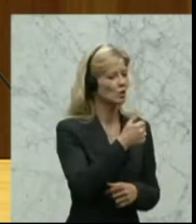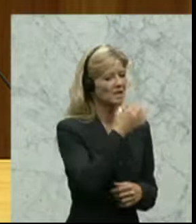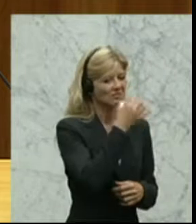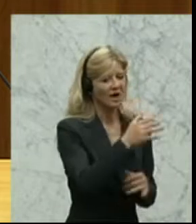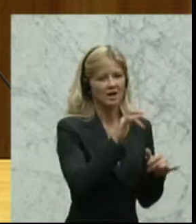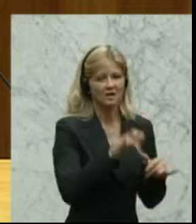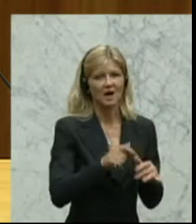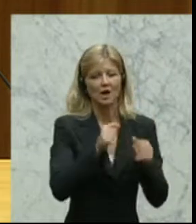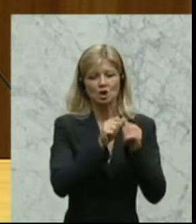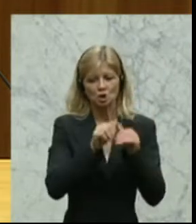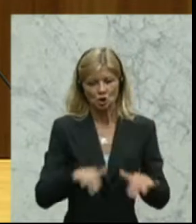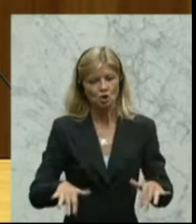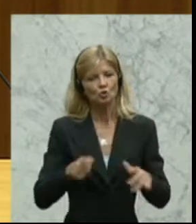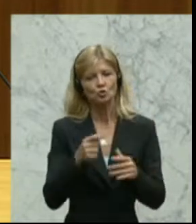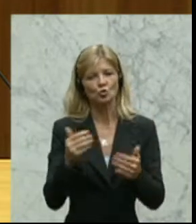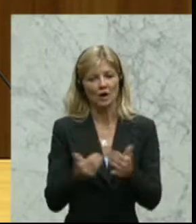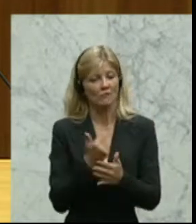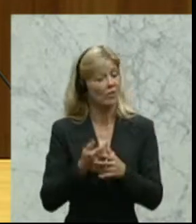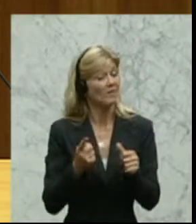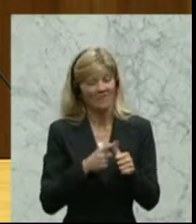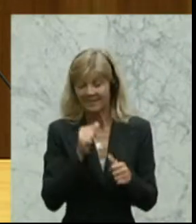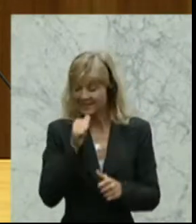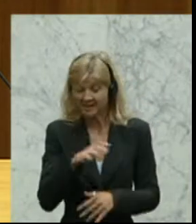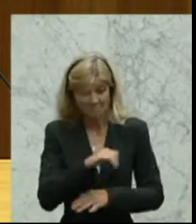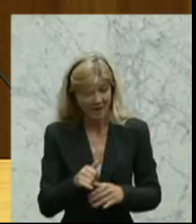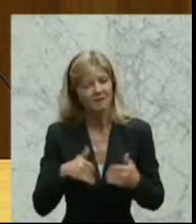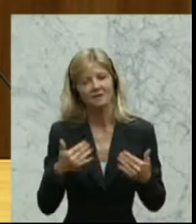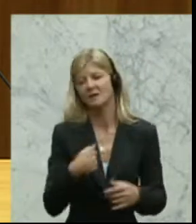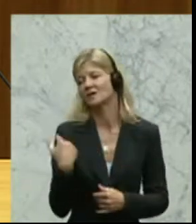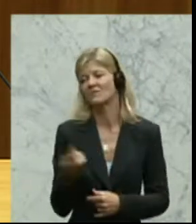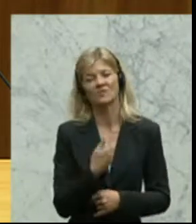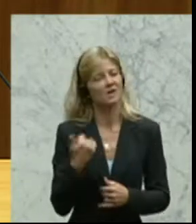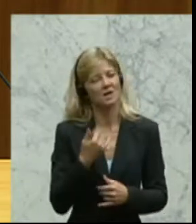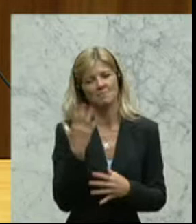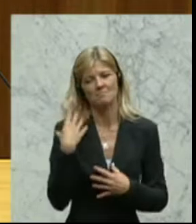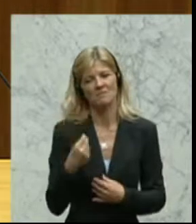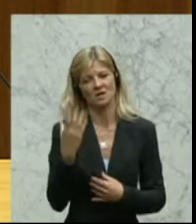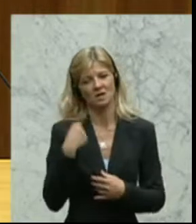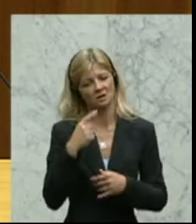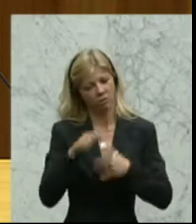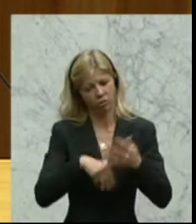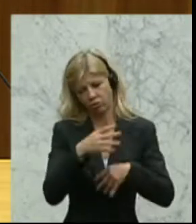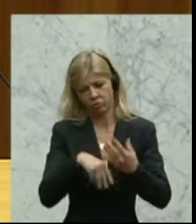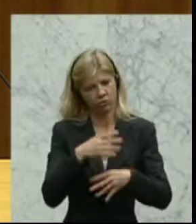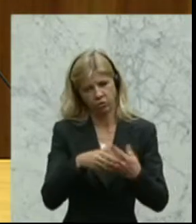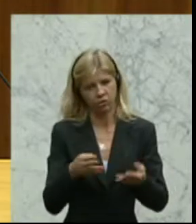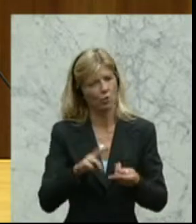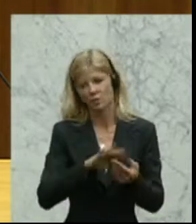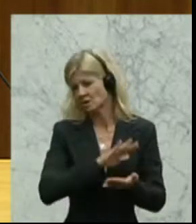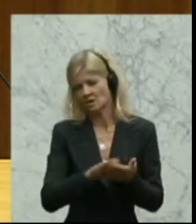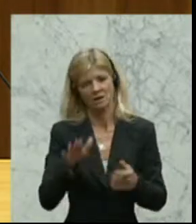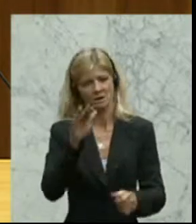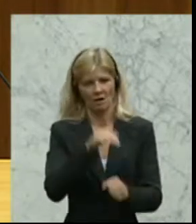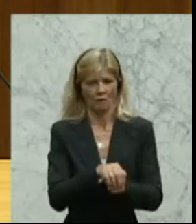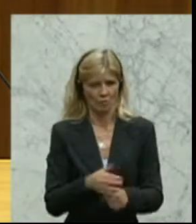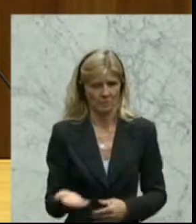immer verfranzen und nicht wirklich herausfinden. Ich kann das mit einer gewissen Beständigkeit sagen und auch mit einer Härte und Beharrlichkeit,